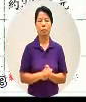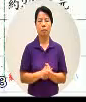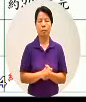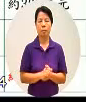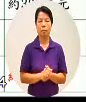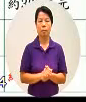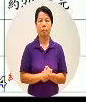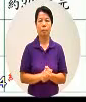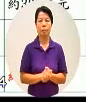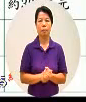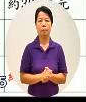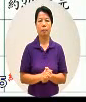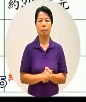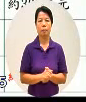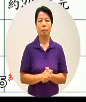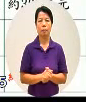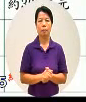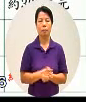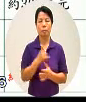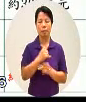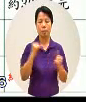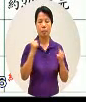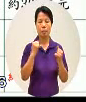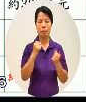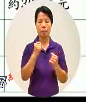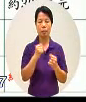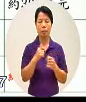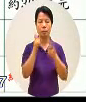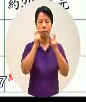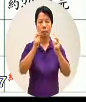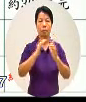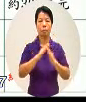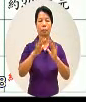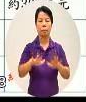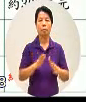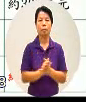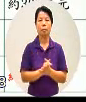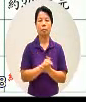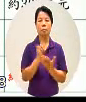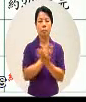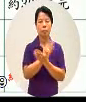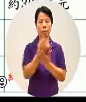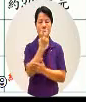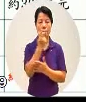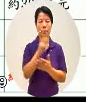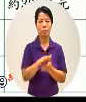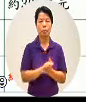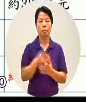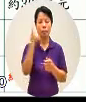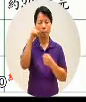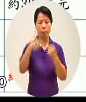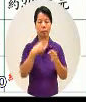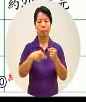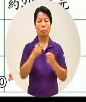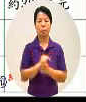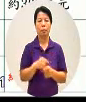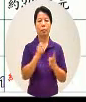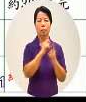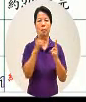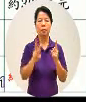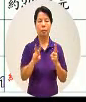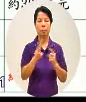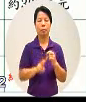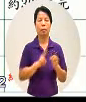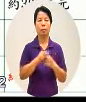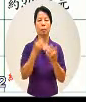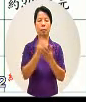页，我们在我们现在正在审议的明年度102度的预